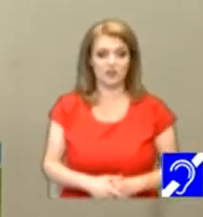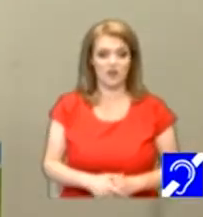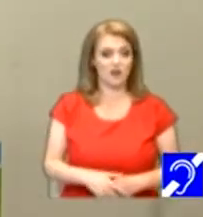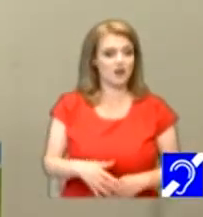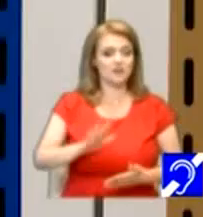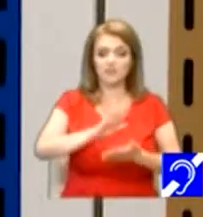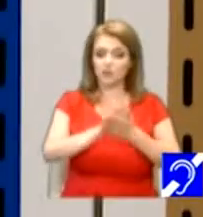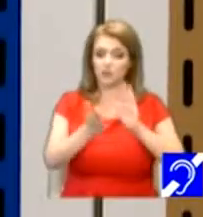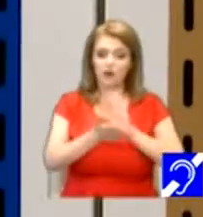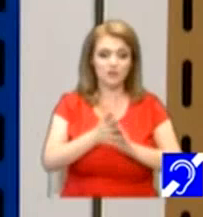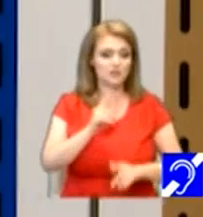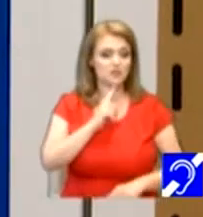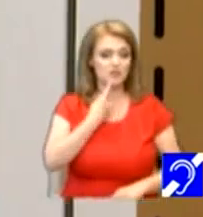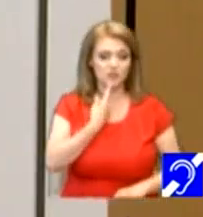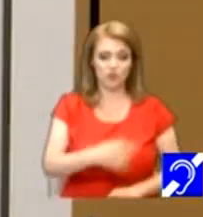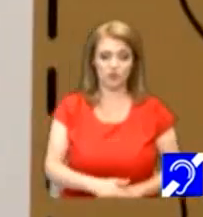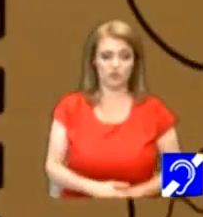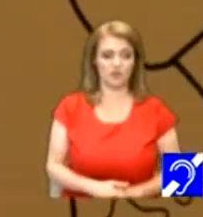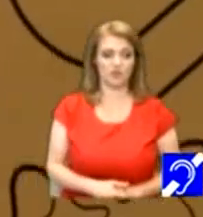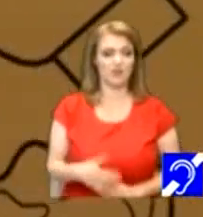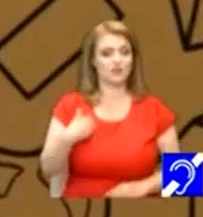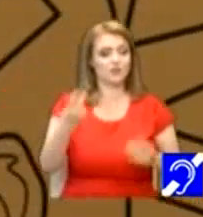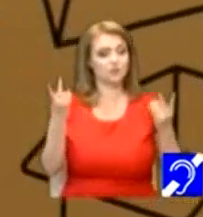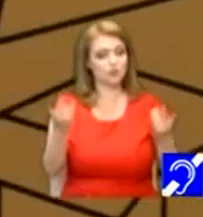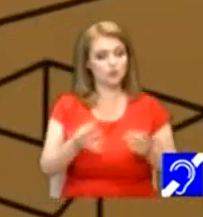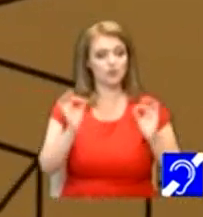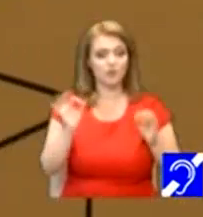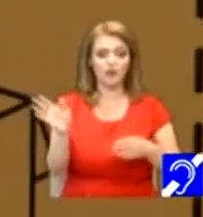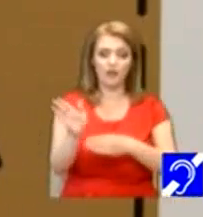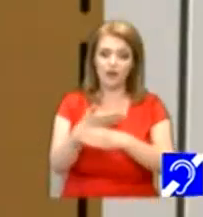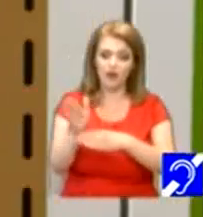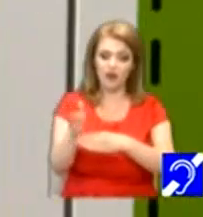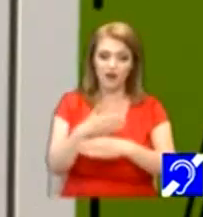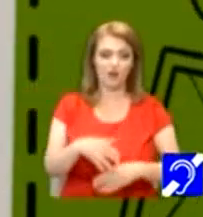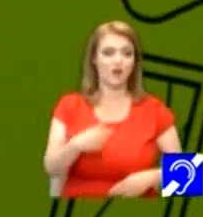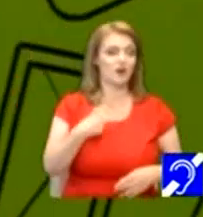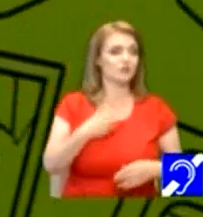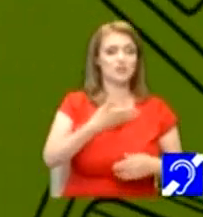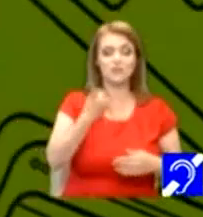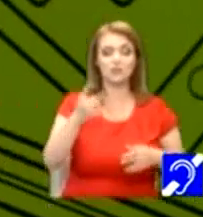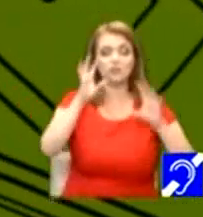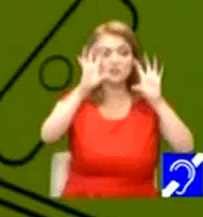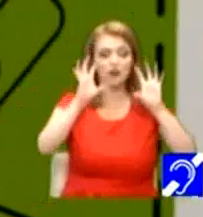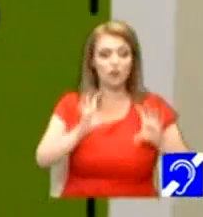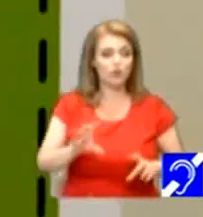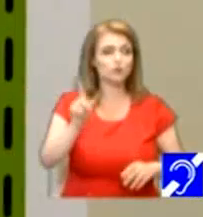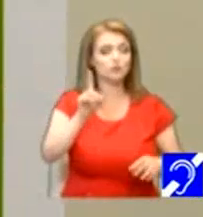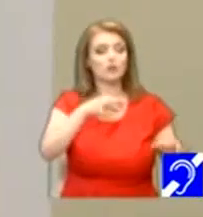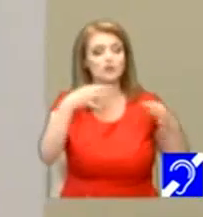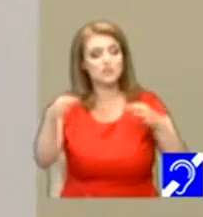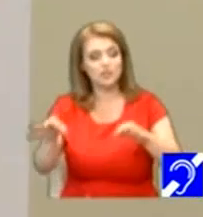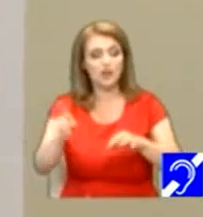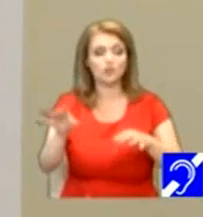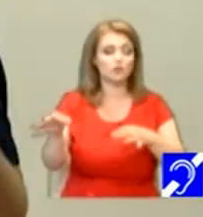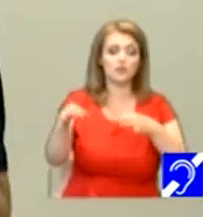prea complicată. Ne lipsesc standarde exacte. Ce plastic poate fi introdus în țară, ce nu. Deci dacă noi din start am exclude ceea ce